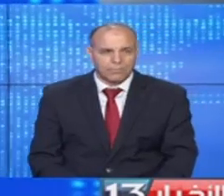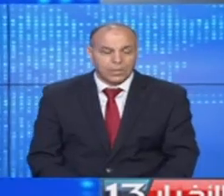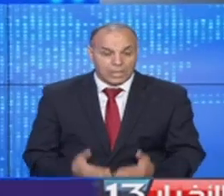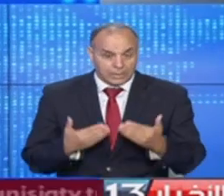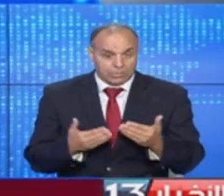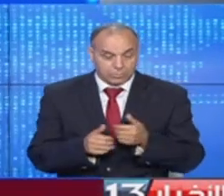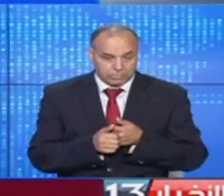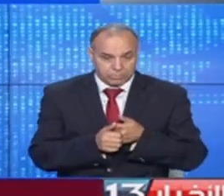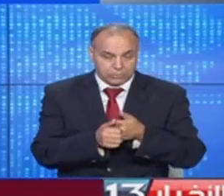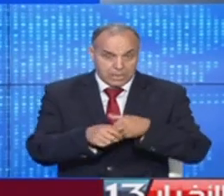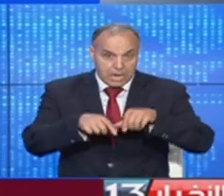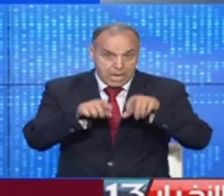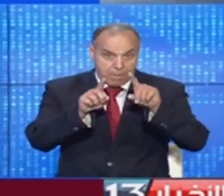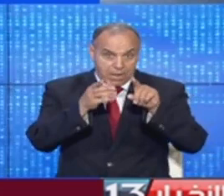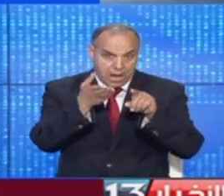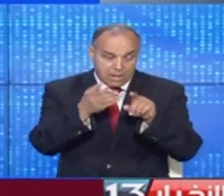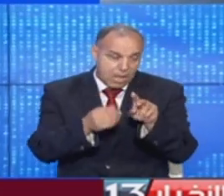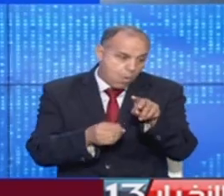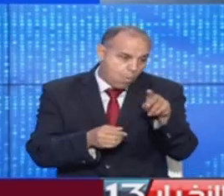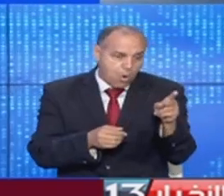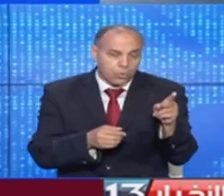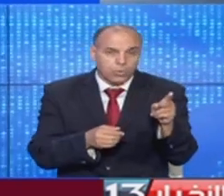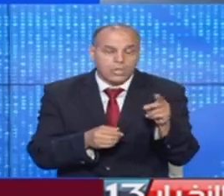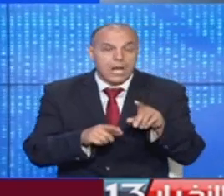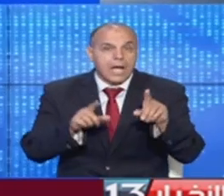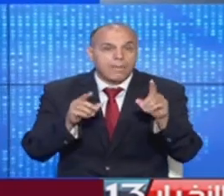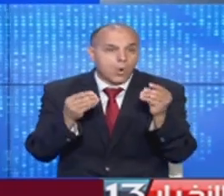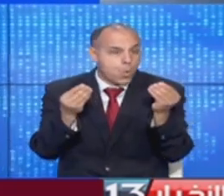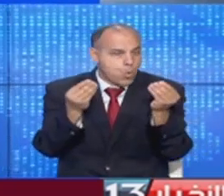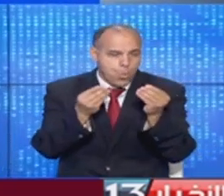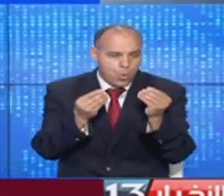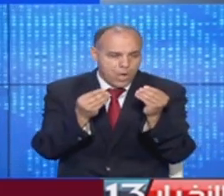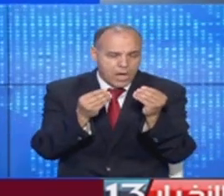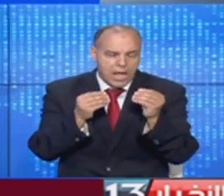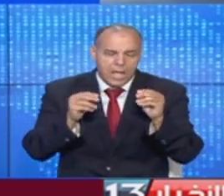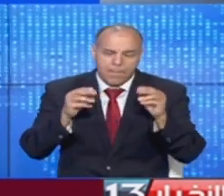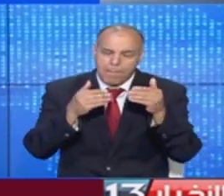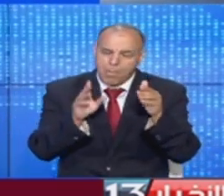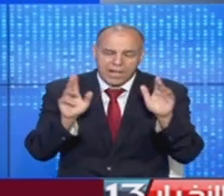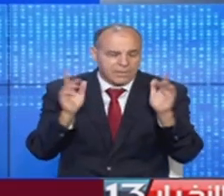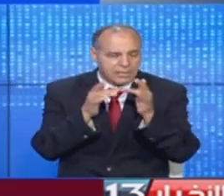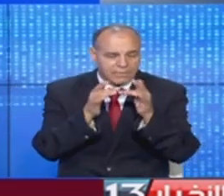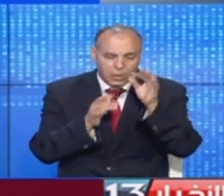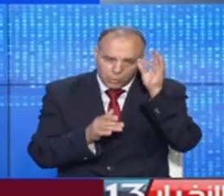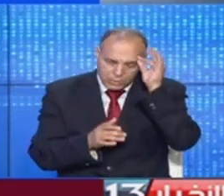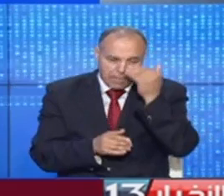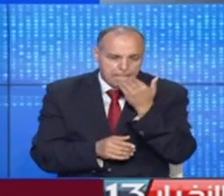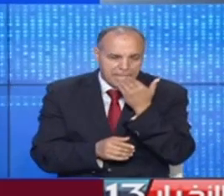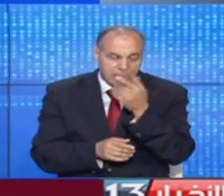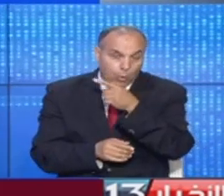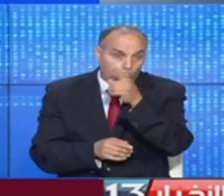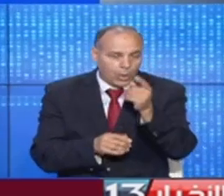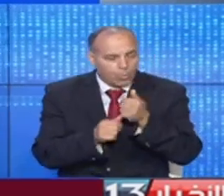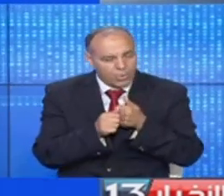ونشر في الختان الى انه بامكانكم متابعه هذه النشره وغيرها من الاخبار على بوابه التلفزه التونسيه نشكر